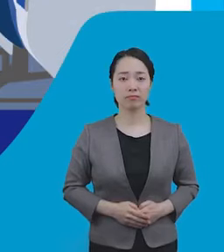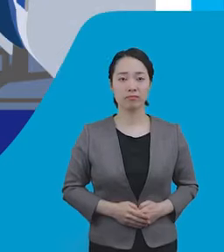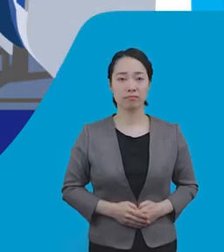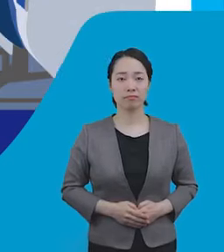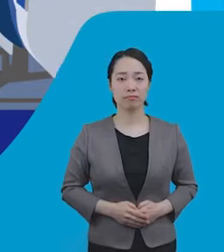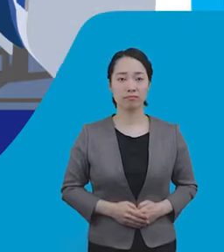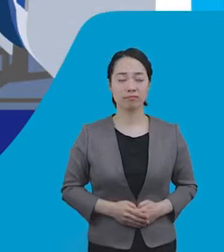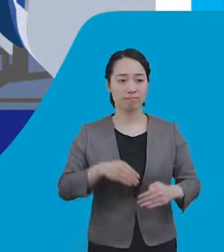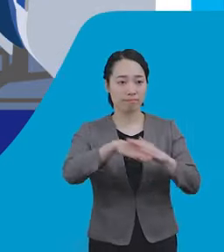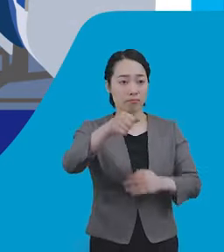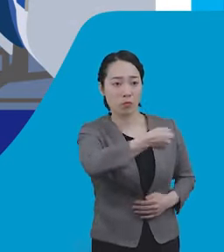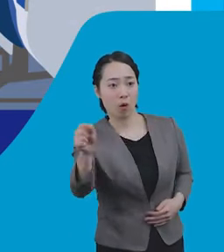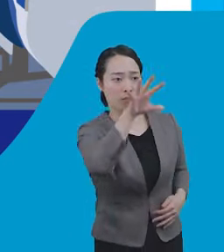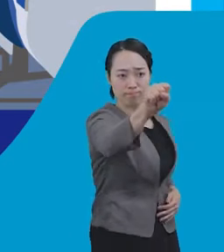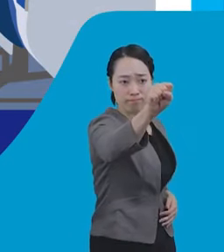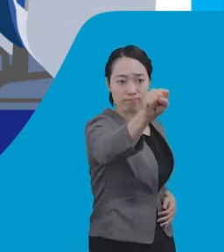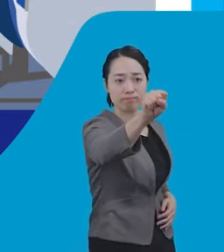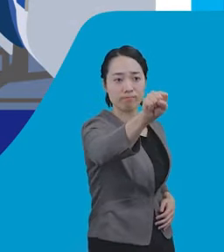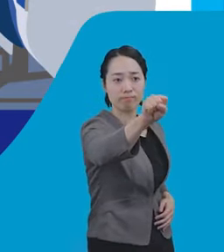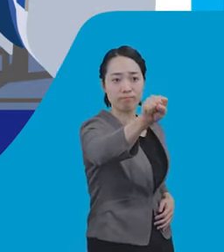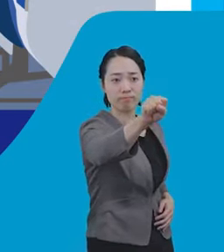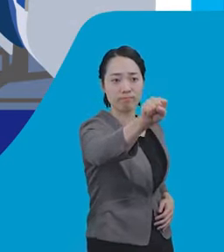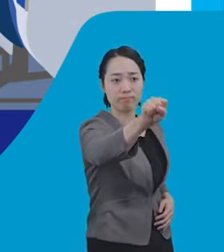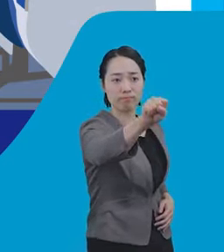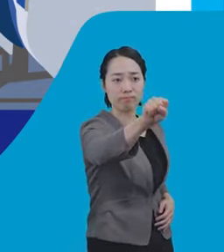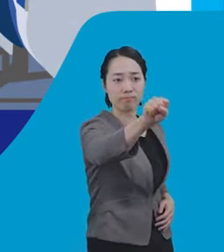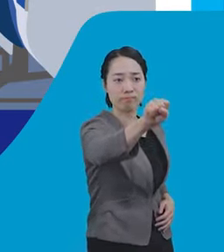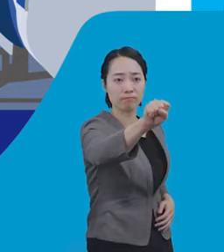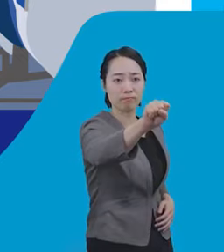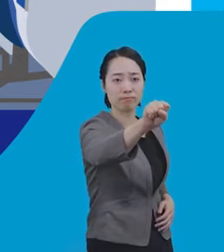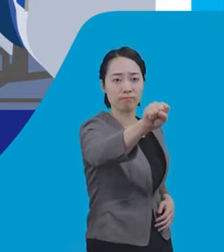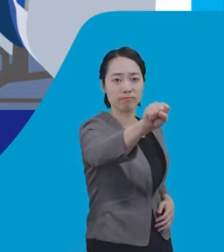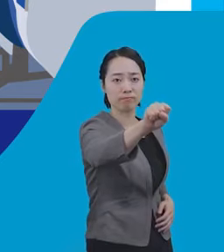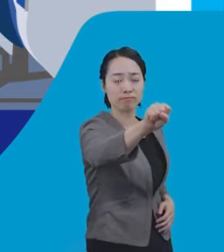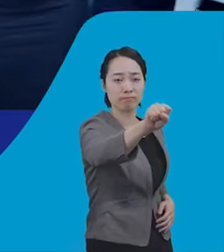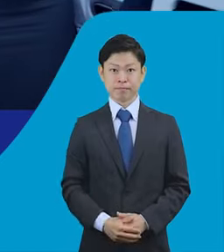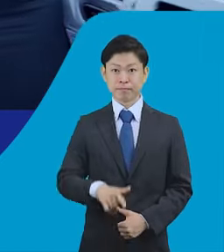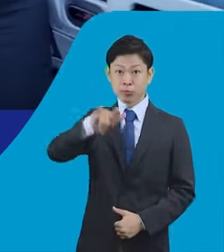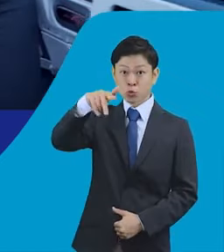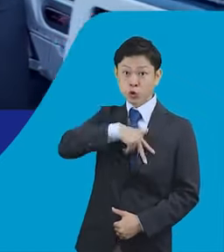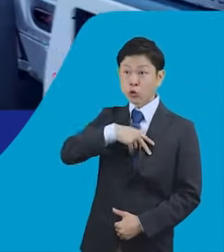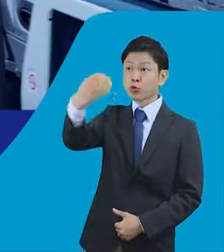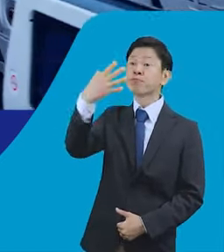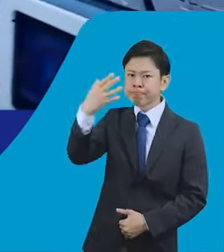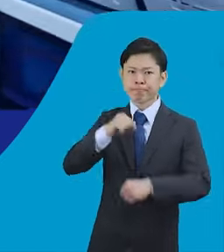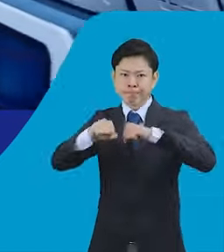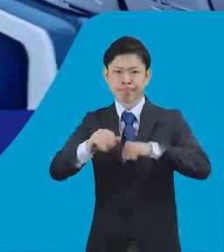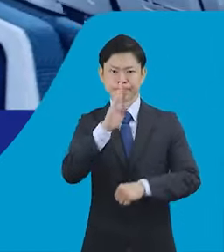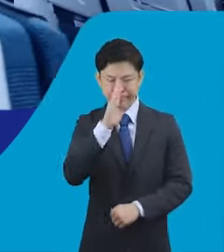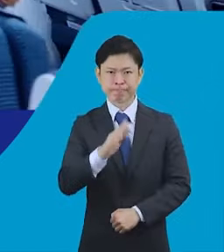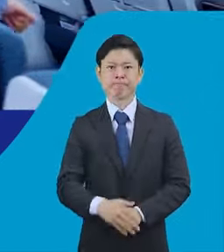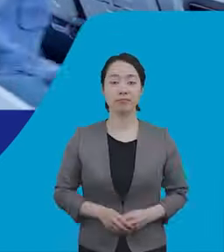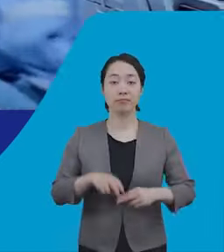Emergency exits are located on both sides of the aircraft. Check your nearest exits. 乗務員の指示に従い